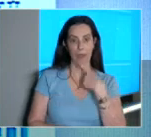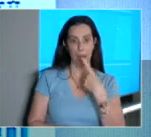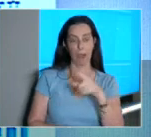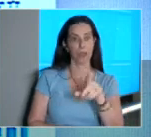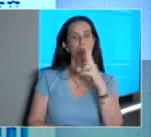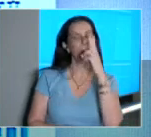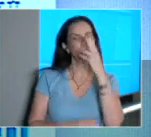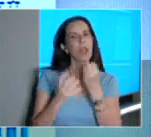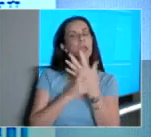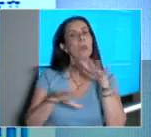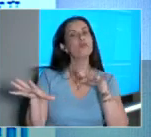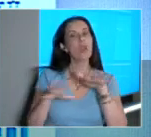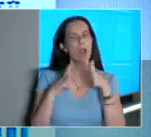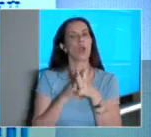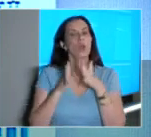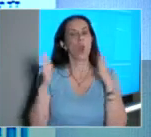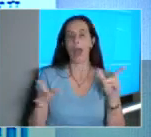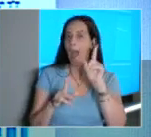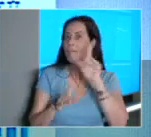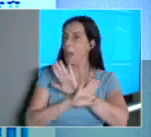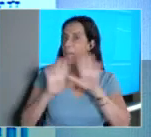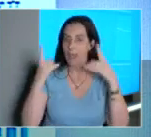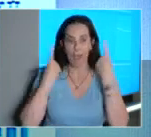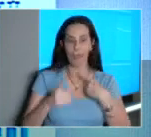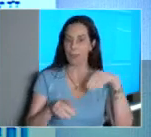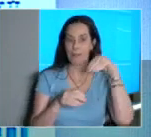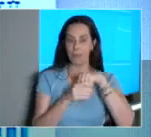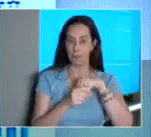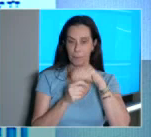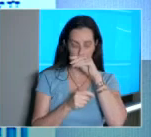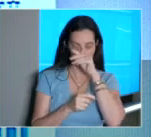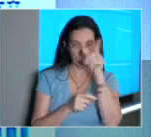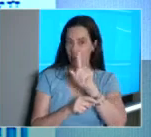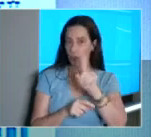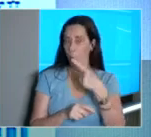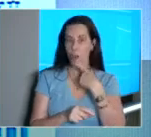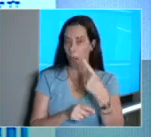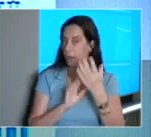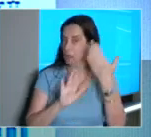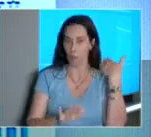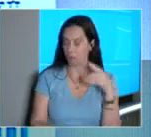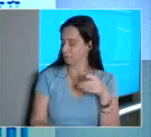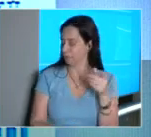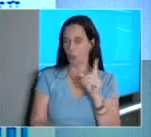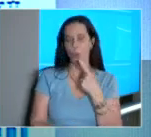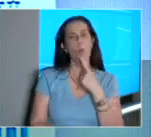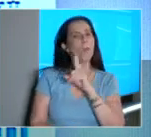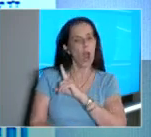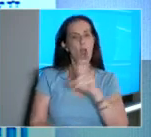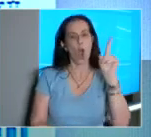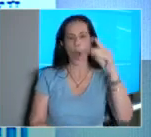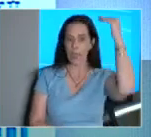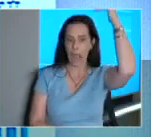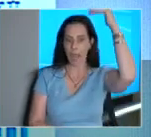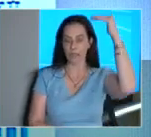שמנסה להקים ממשלה רחבה בלי חרדים. בניגוד אגב להצהרות של ליברמן בעבר, הוא כבר לא פוסל את